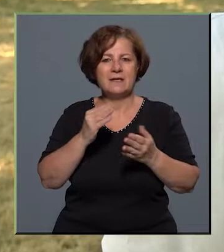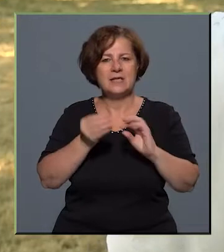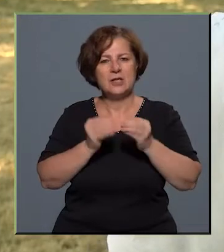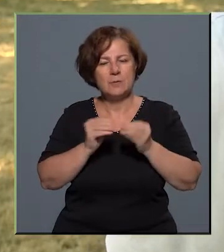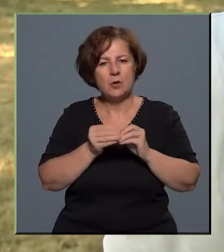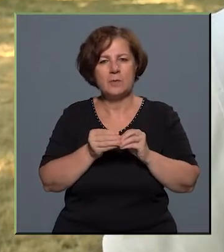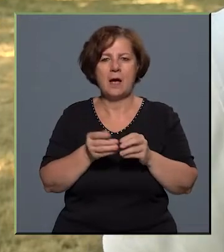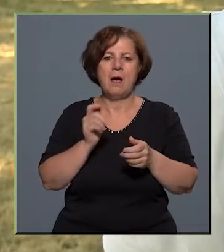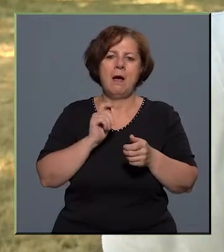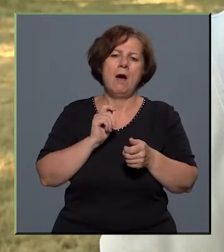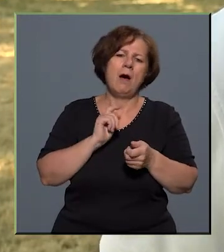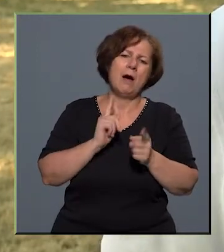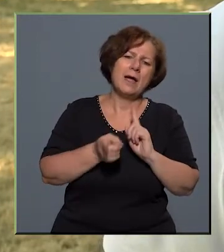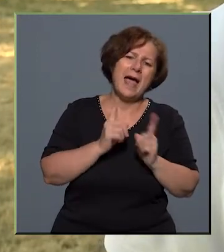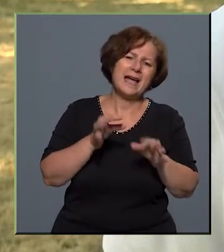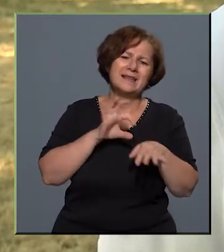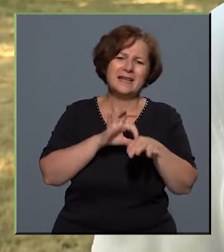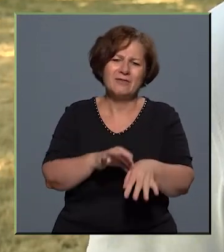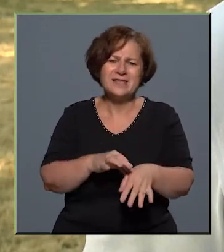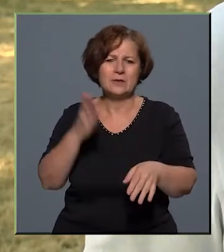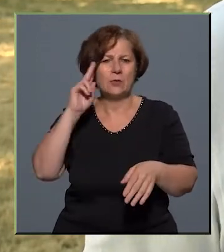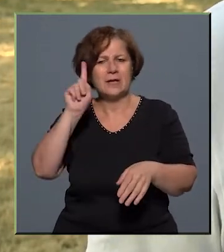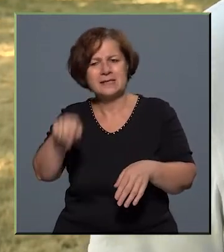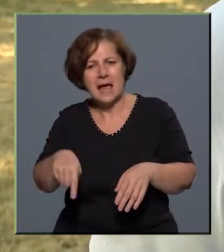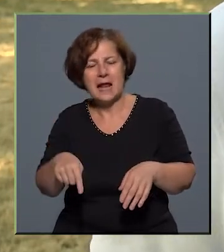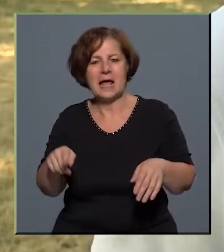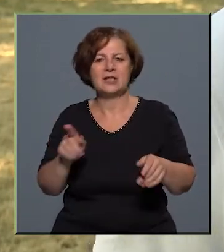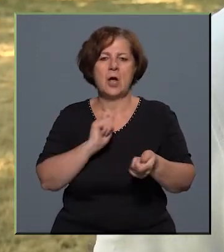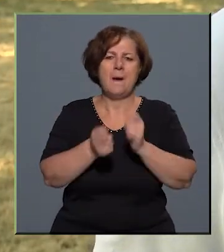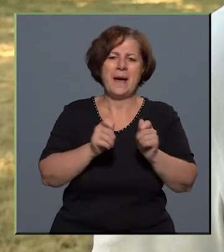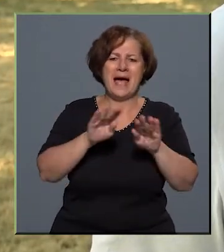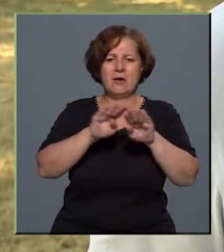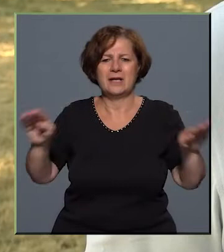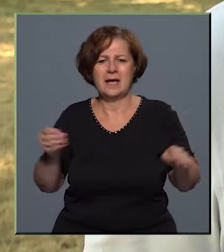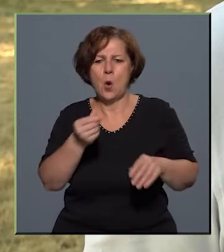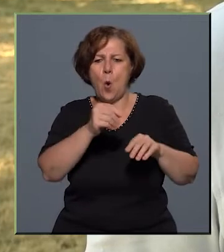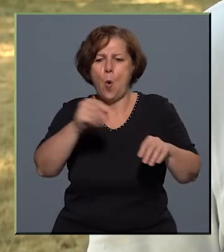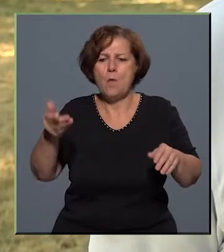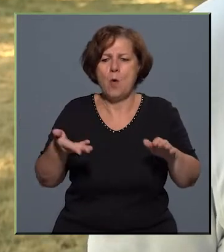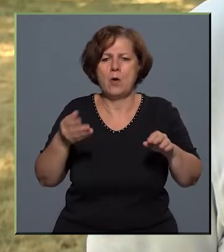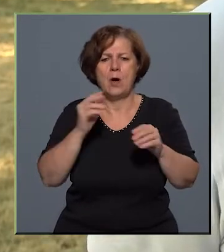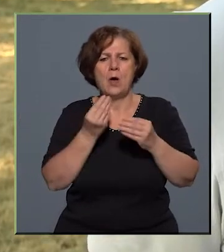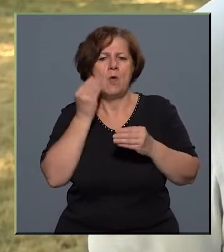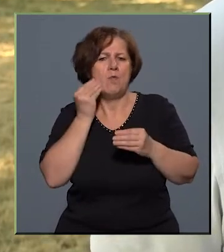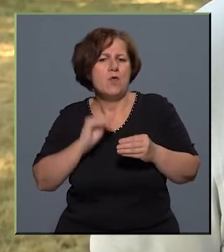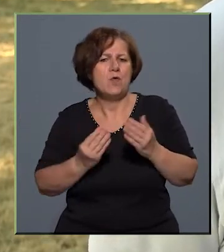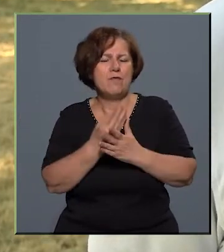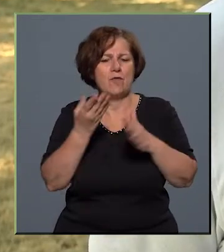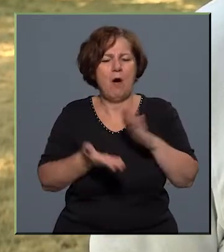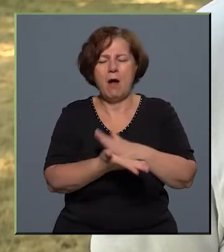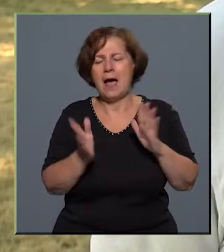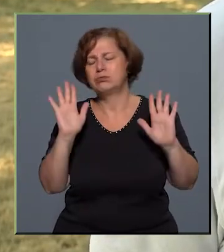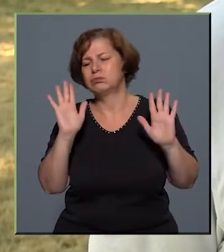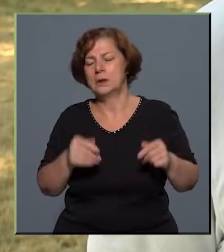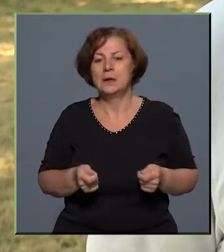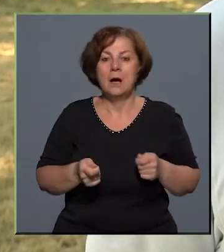játékvezetők szállásolásától kezdve a pálya kiegyenlítéséig, hogy milyen homokot teszünk a műfű alá, és nagyon köszönjük a